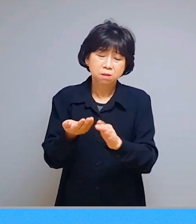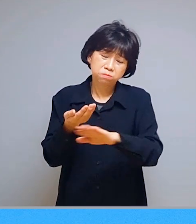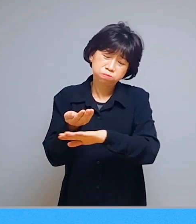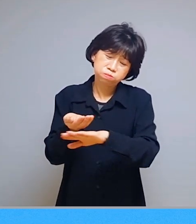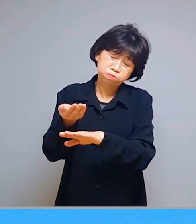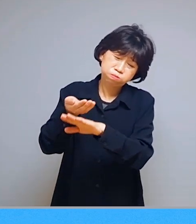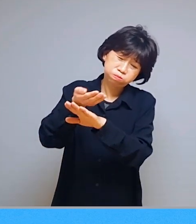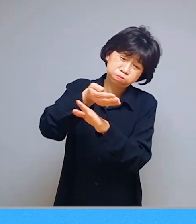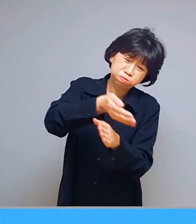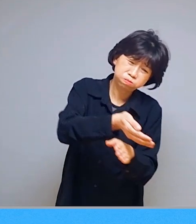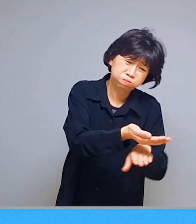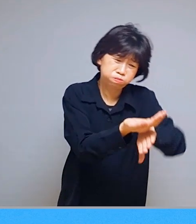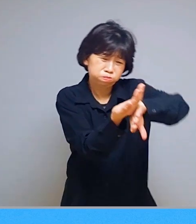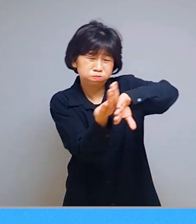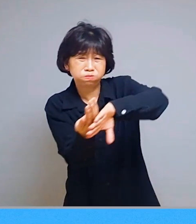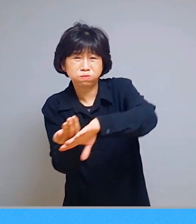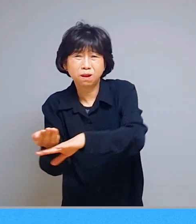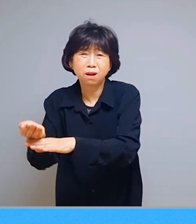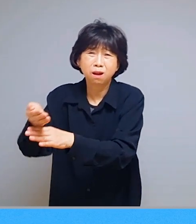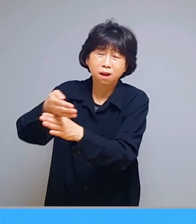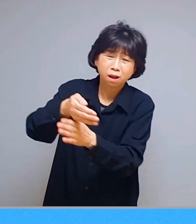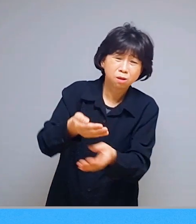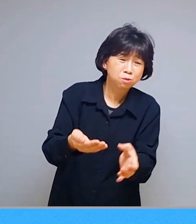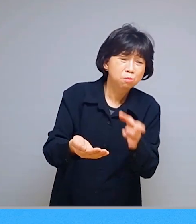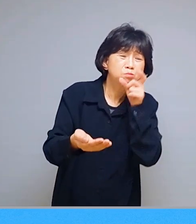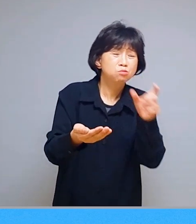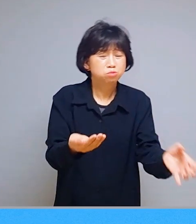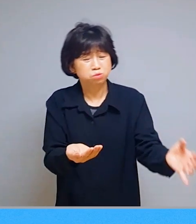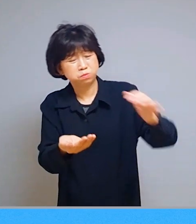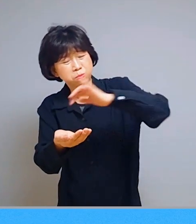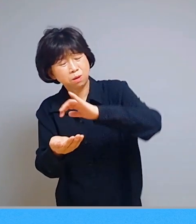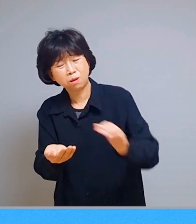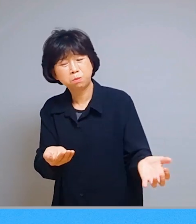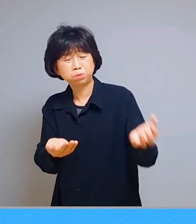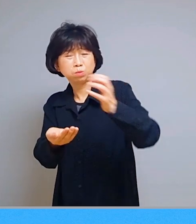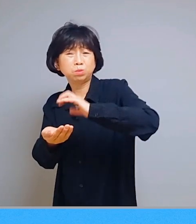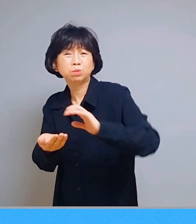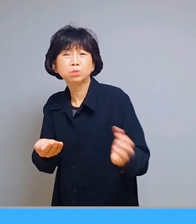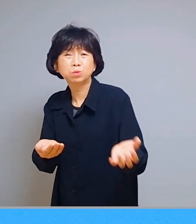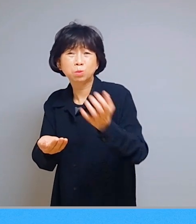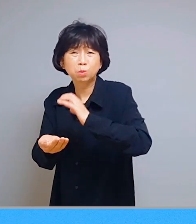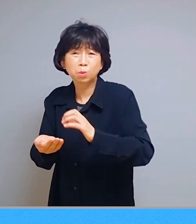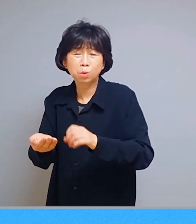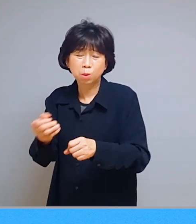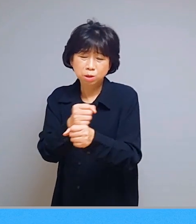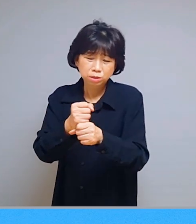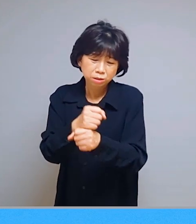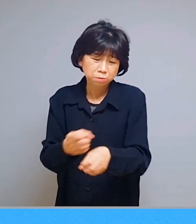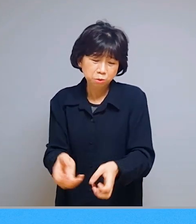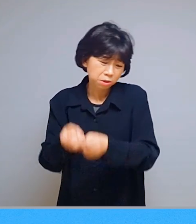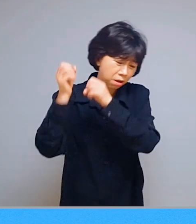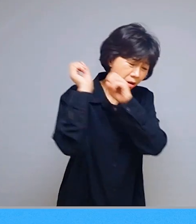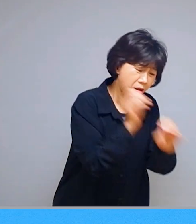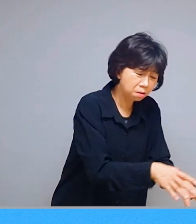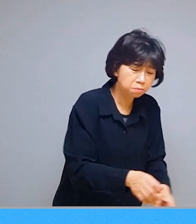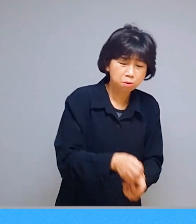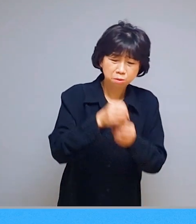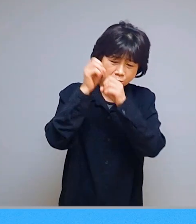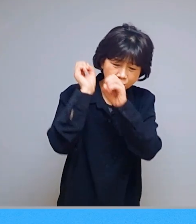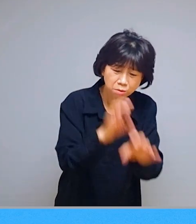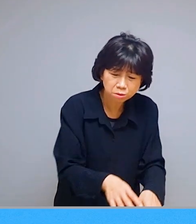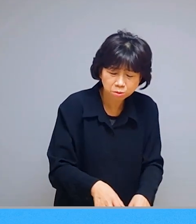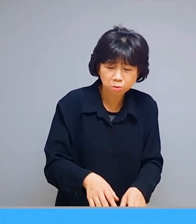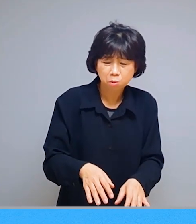것 같습니다. 배 안에 물까지 들어왔어요. 배 안에 있던 화물도 배의 기구들도 다